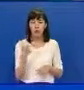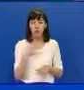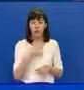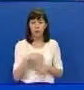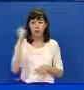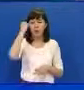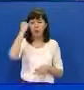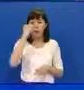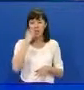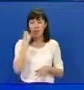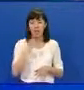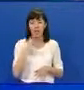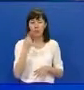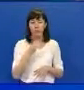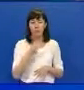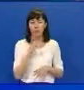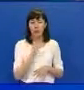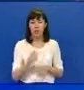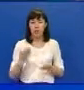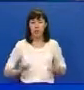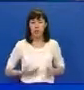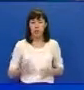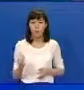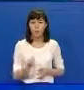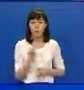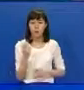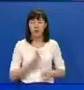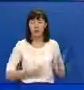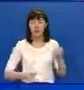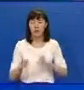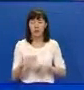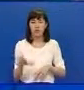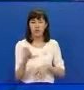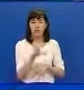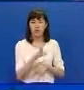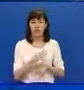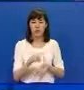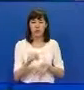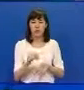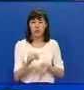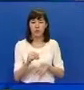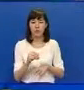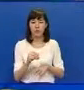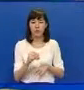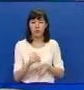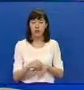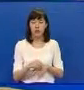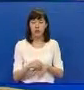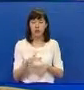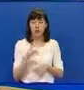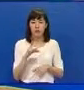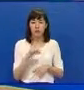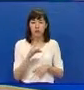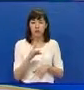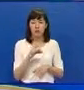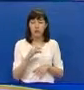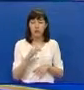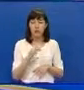айту, пайғамбарымыздың өмір тарихынан іздену, жалпы түйіндеп келгенде пайғамбарымыз Расулулла саламға